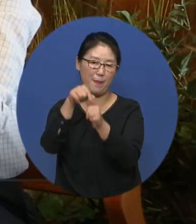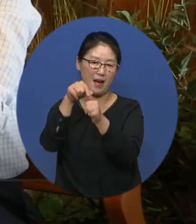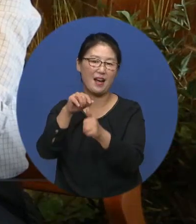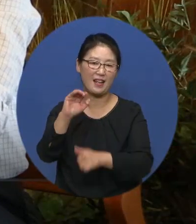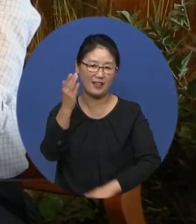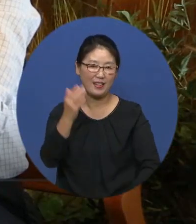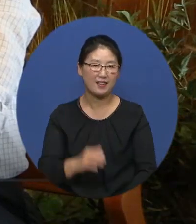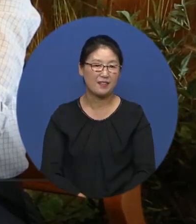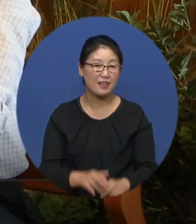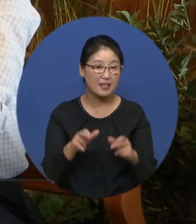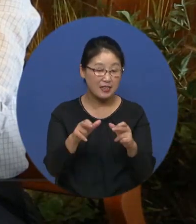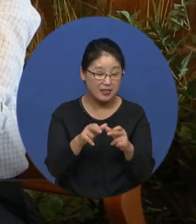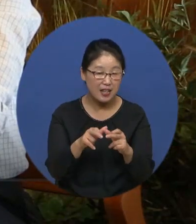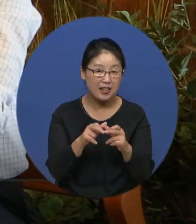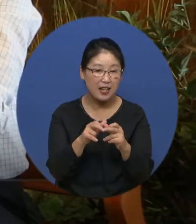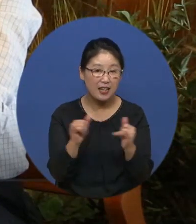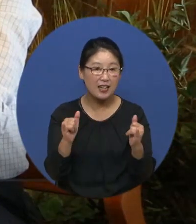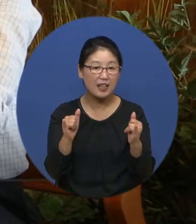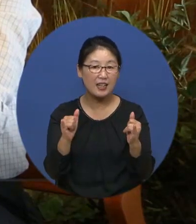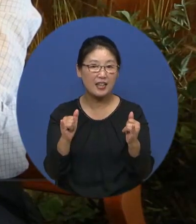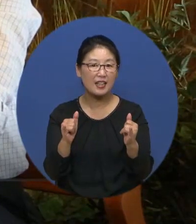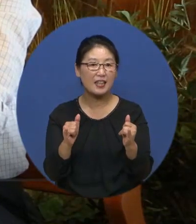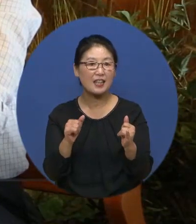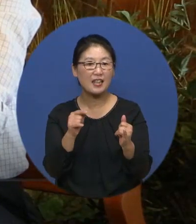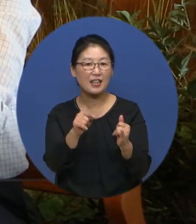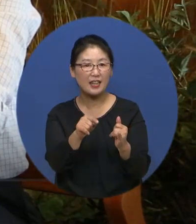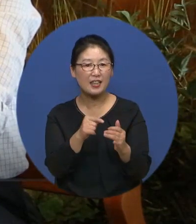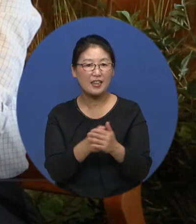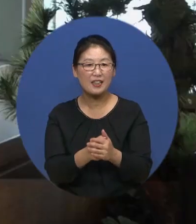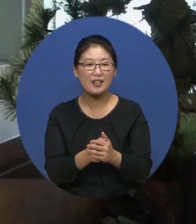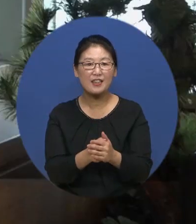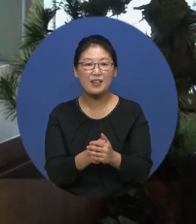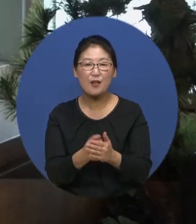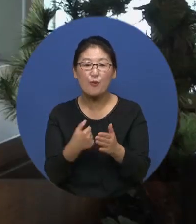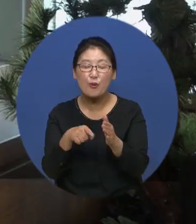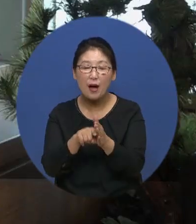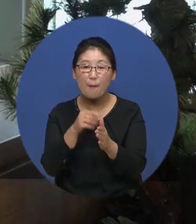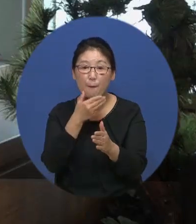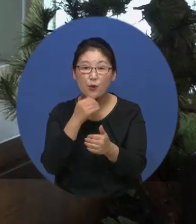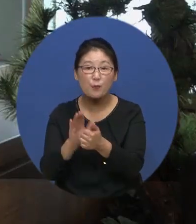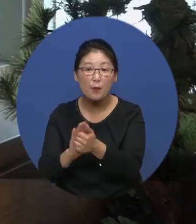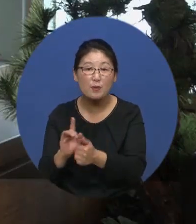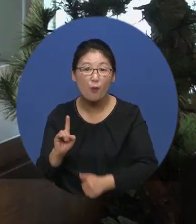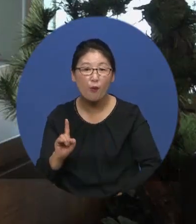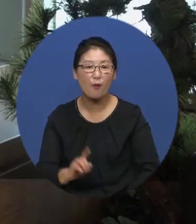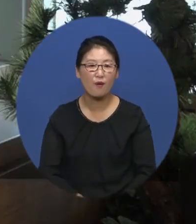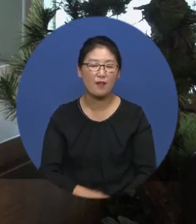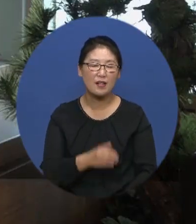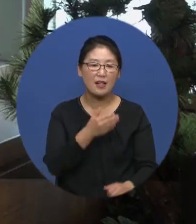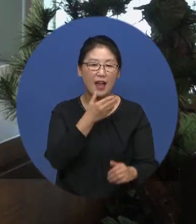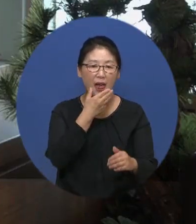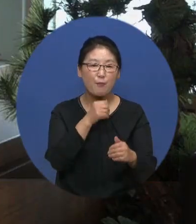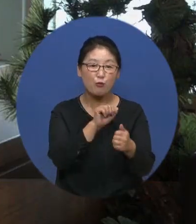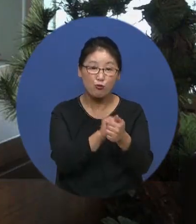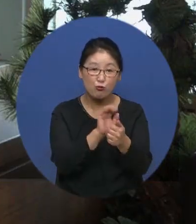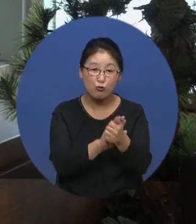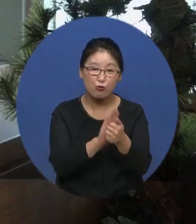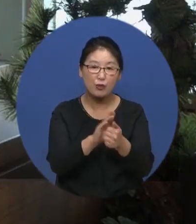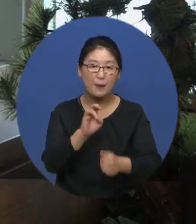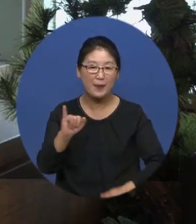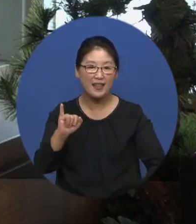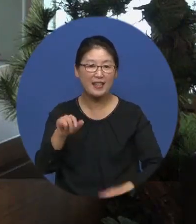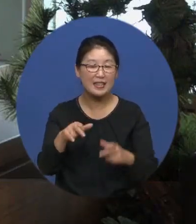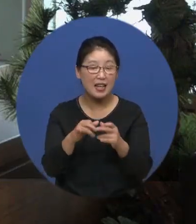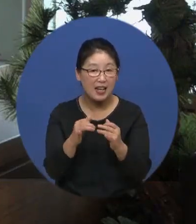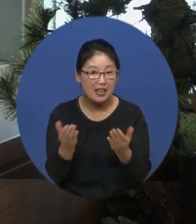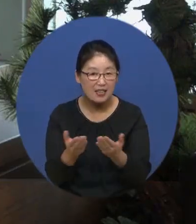장애인 근로자를 위한 특별한 국민후생이 있다는데 알고 싶어요. 네. 저희 행복두드림이 장애 직원들은 저희